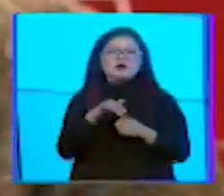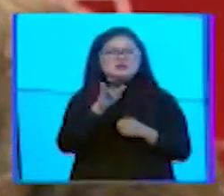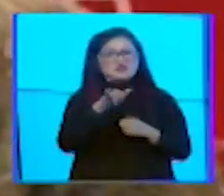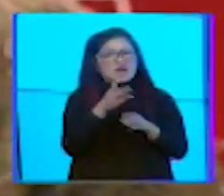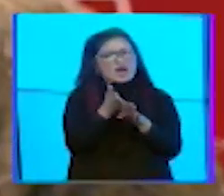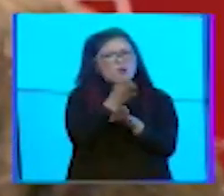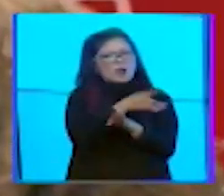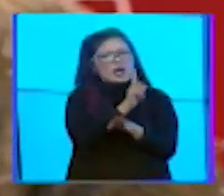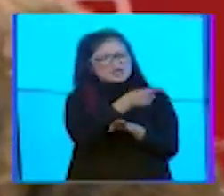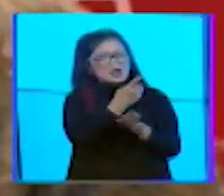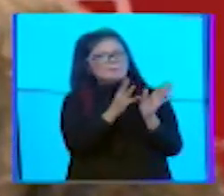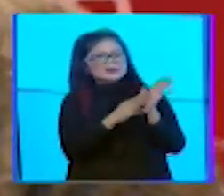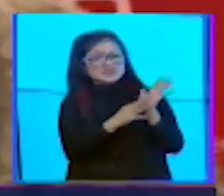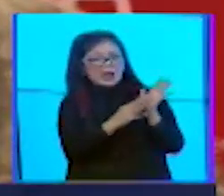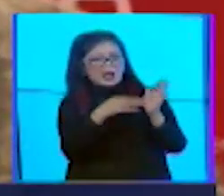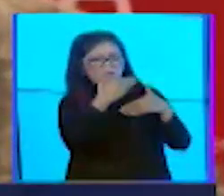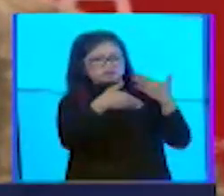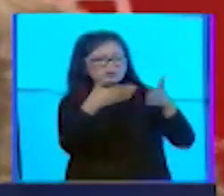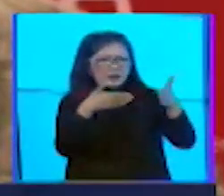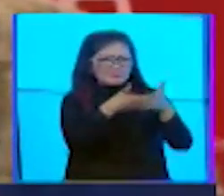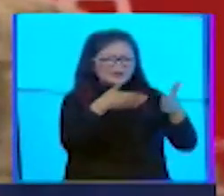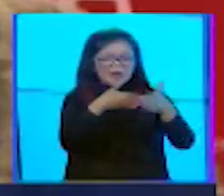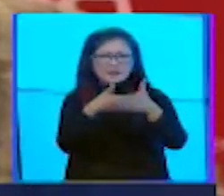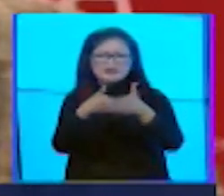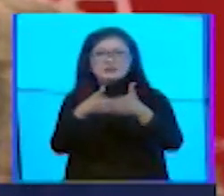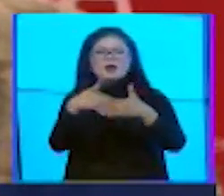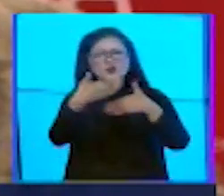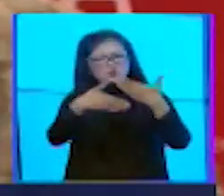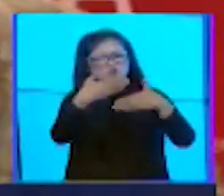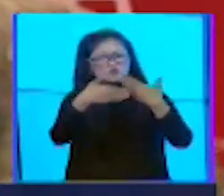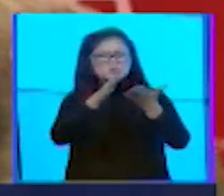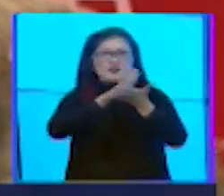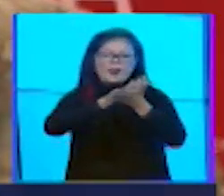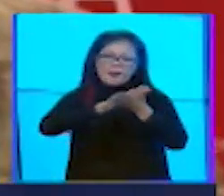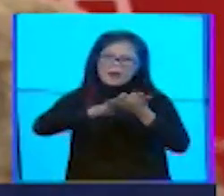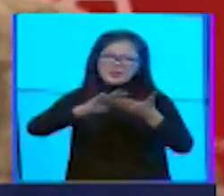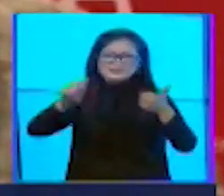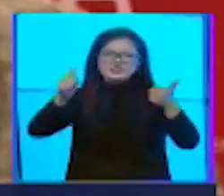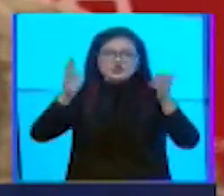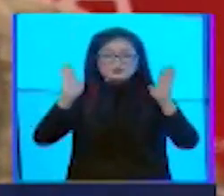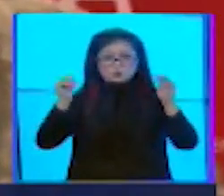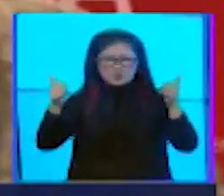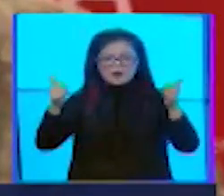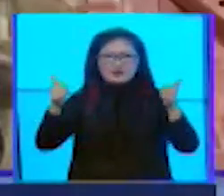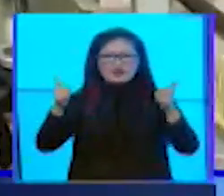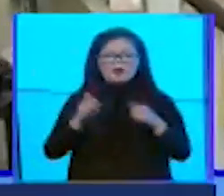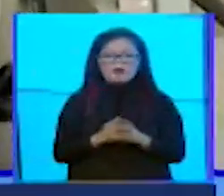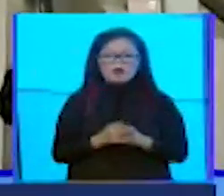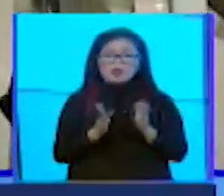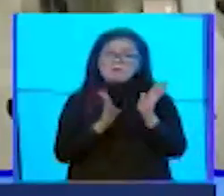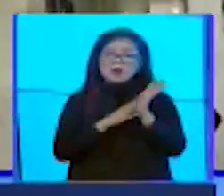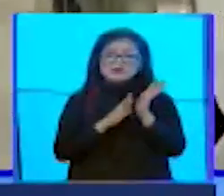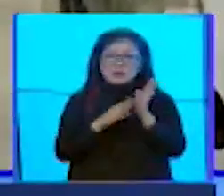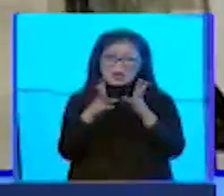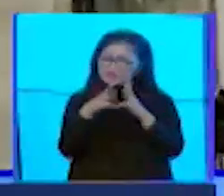teknis, tetapi saya kira semakin hari semakin sudah lancar. Jadi sampai dengan saat ini kendala-kendala teknis tersebut dapat teratasi. Jadi saya